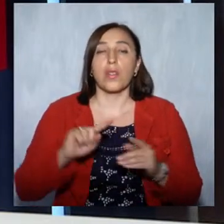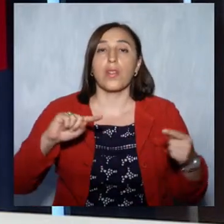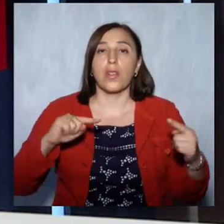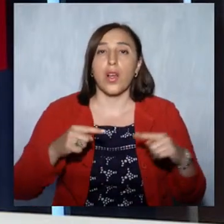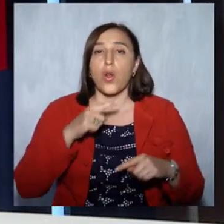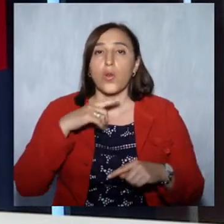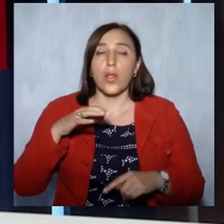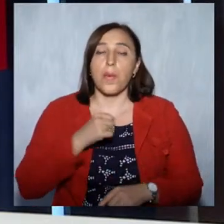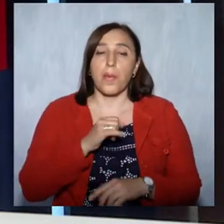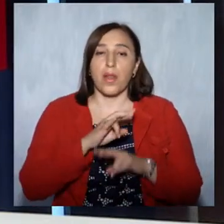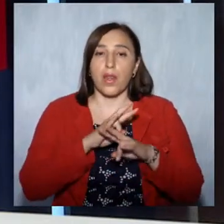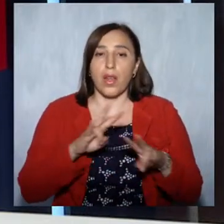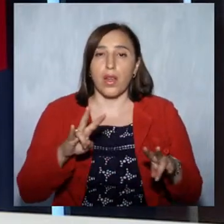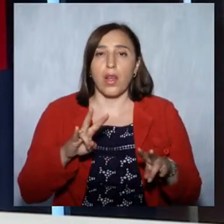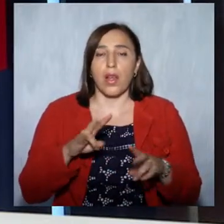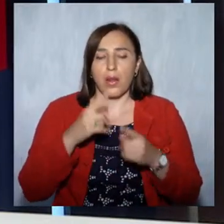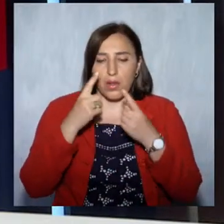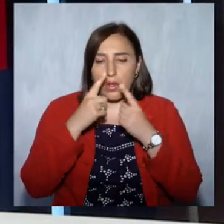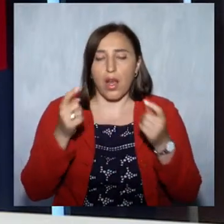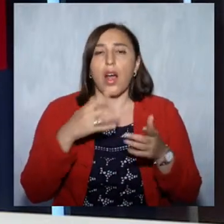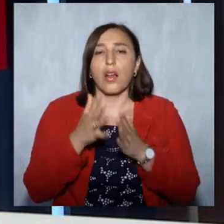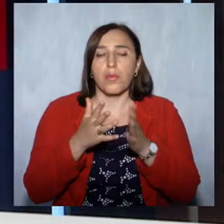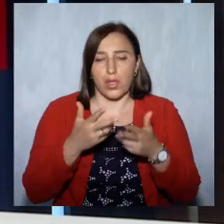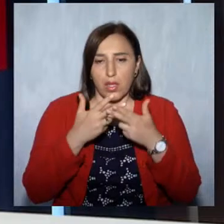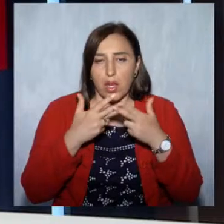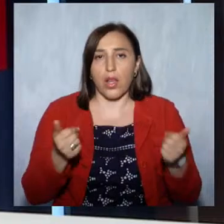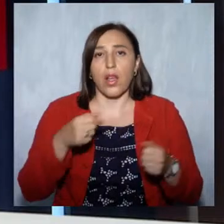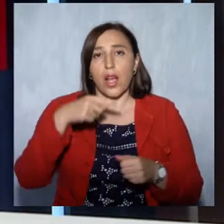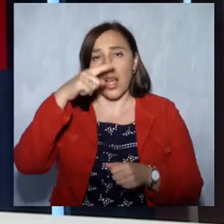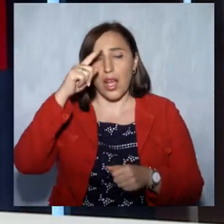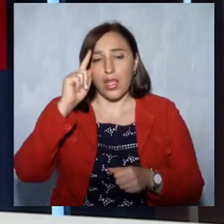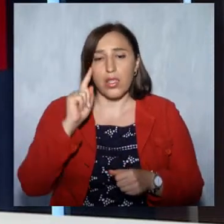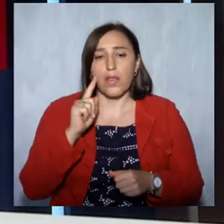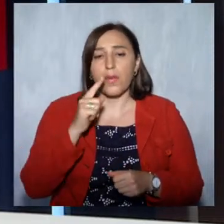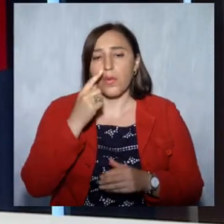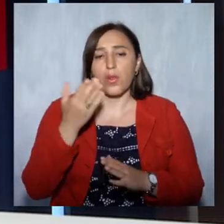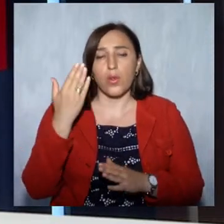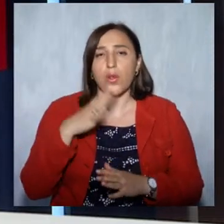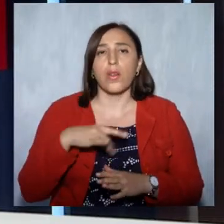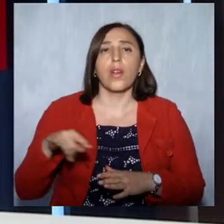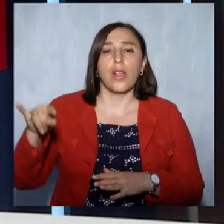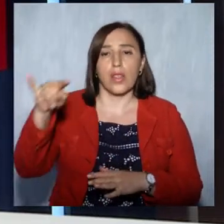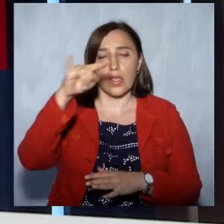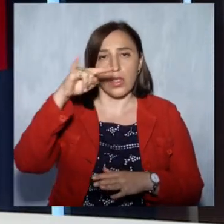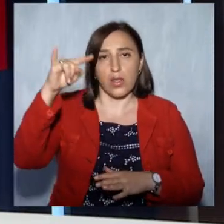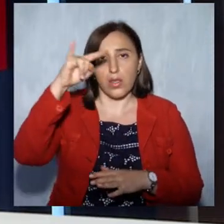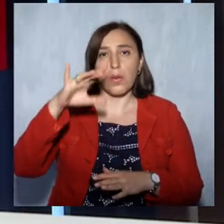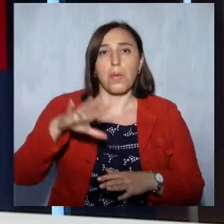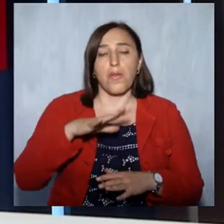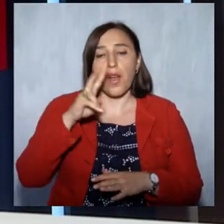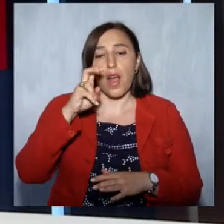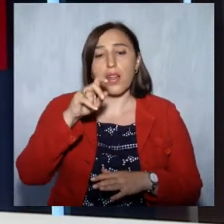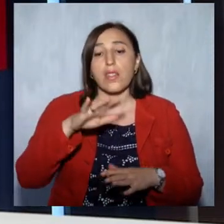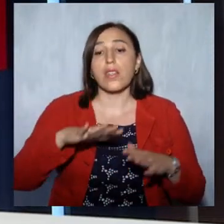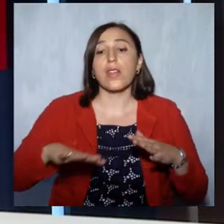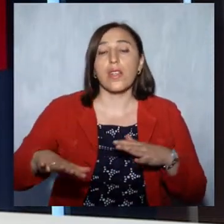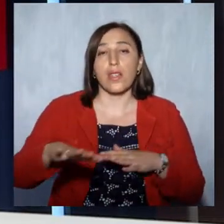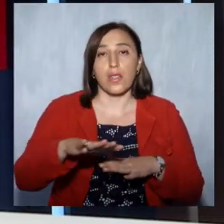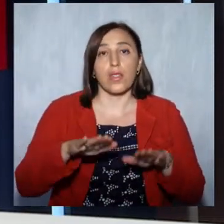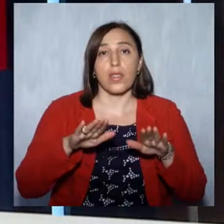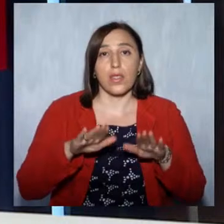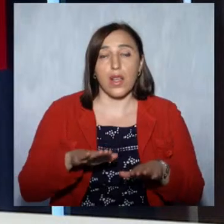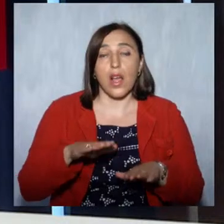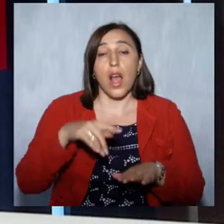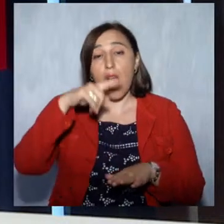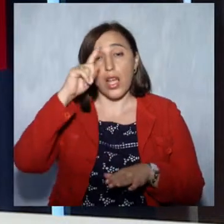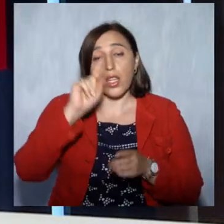պաշտպանության նախարարությունն արդեն բացահայտ հաստատում է, որ Ադրբեջան նորերս հարվածային անօթաչուներ է կիրառել Արցախի ուղությամբ։ Մյուս կողմից